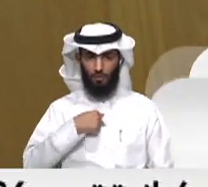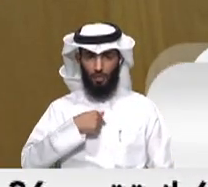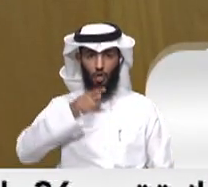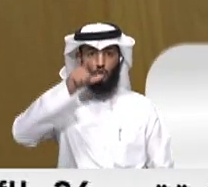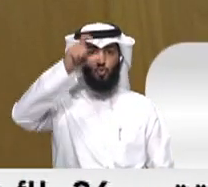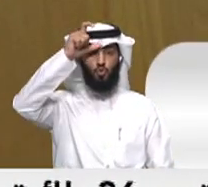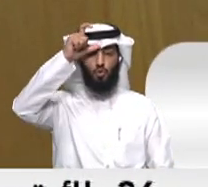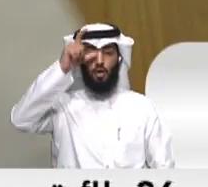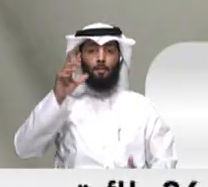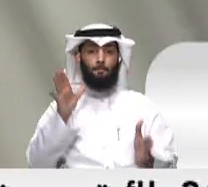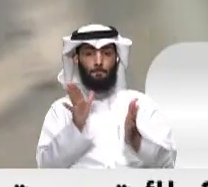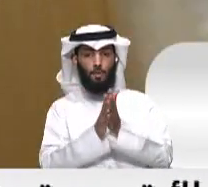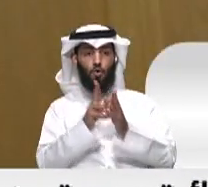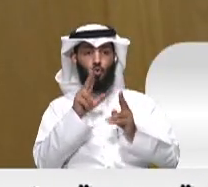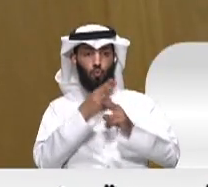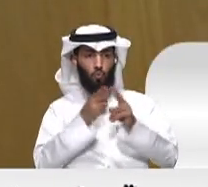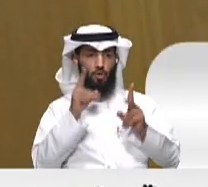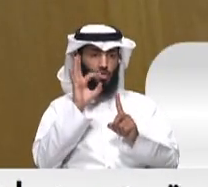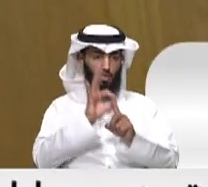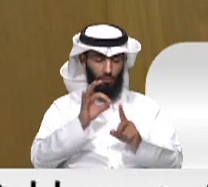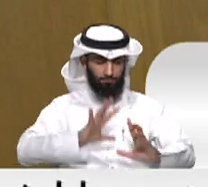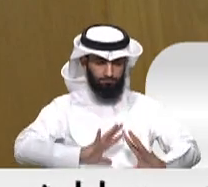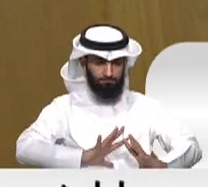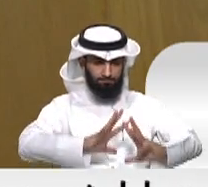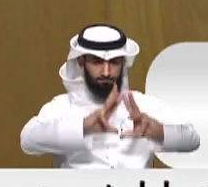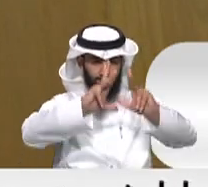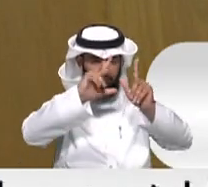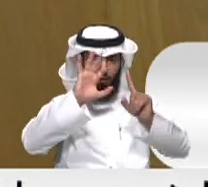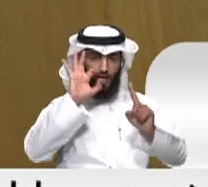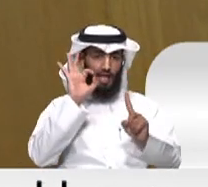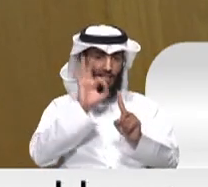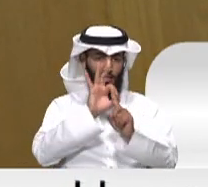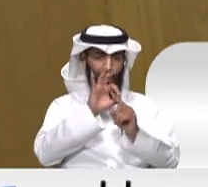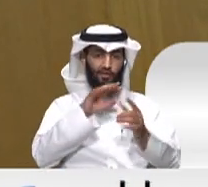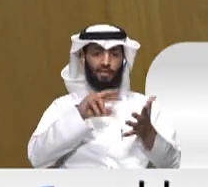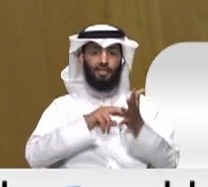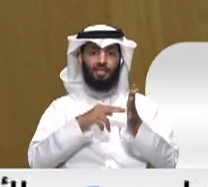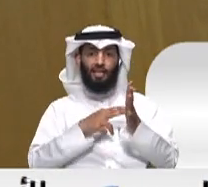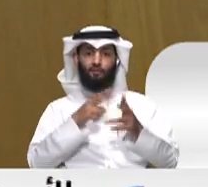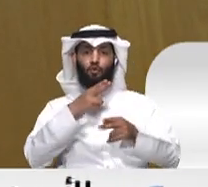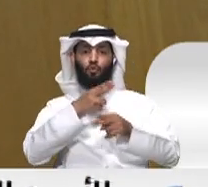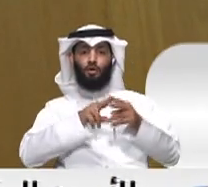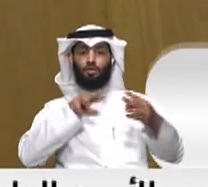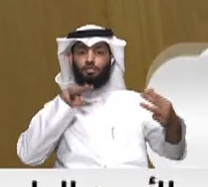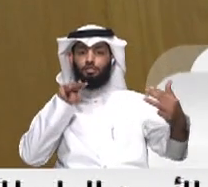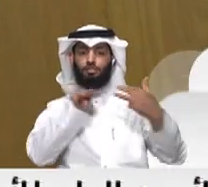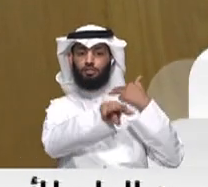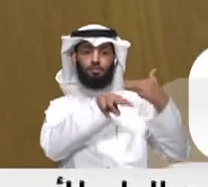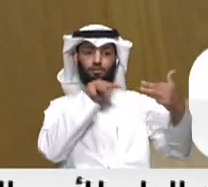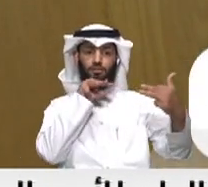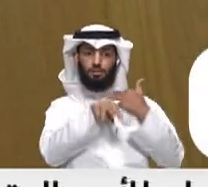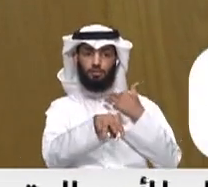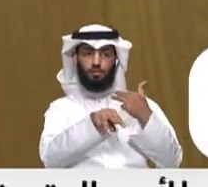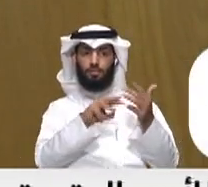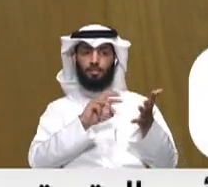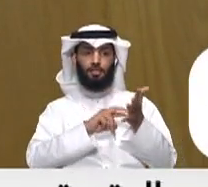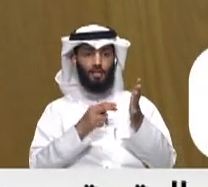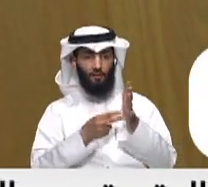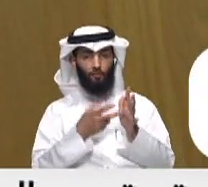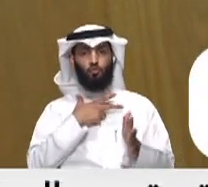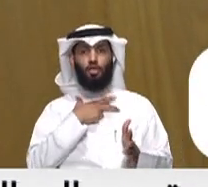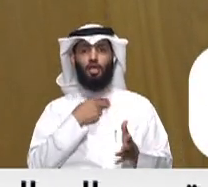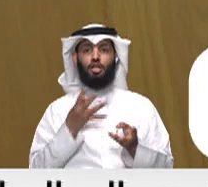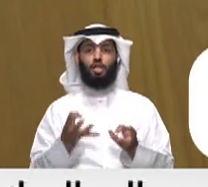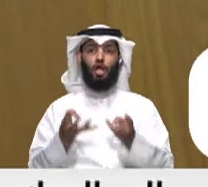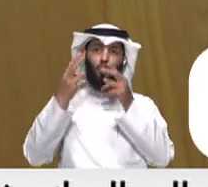انجاز المشاريع التنمويه المتمثله في تطوير شبكه الطرق في البلاد من بوابه وزاره الاشغال العامه